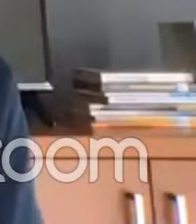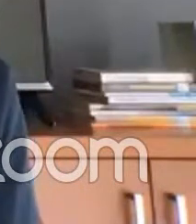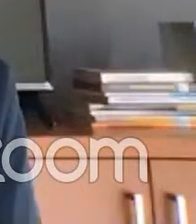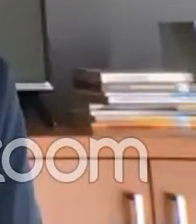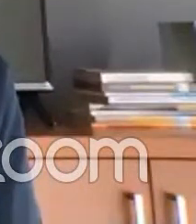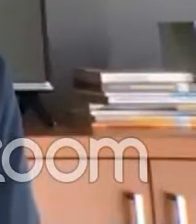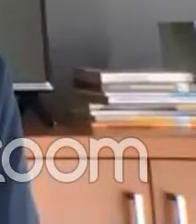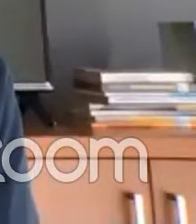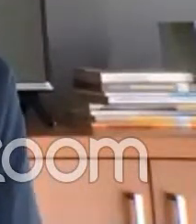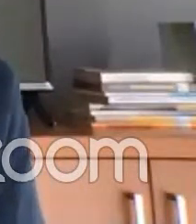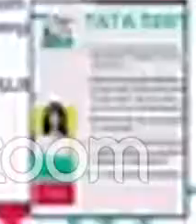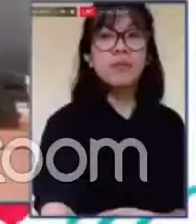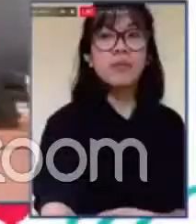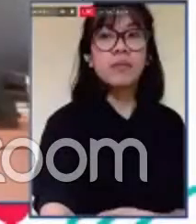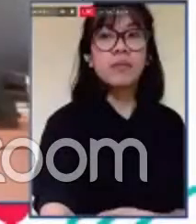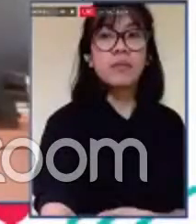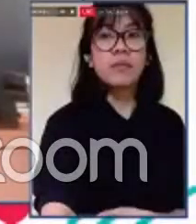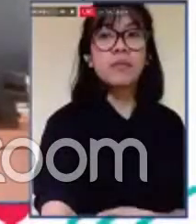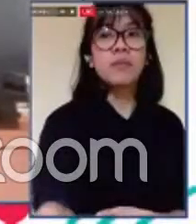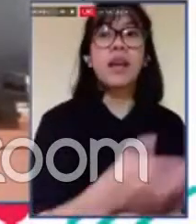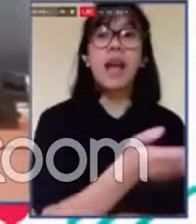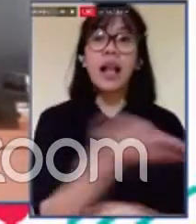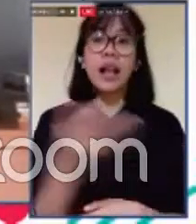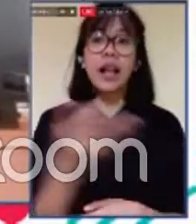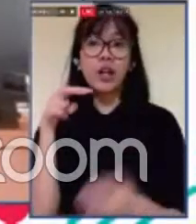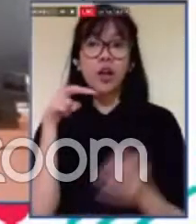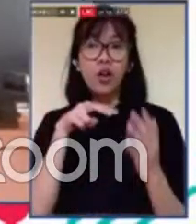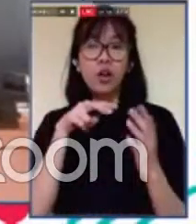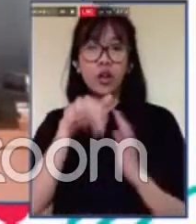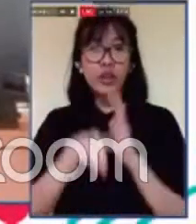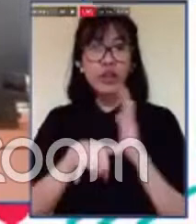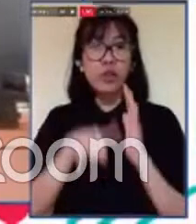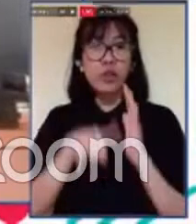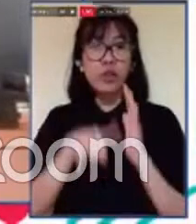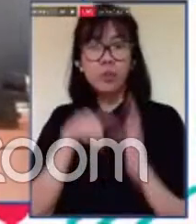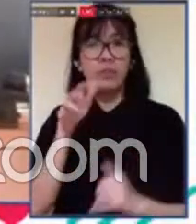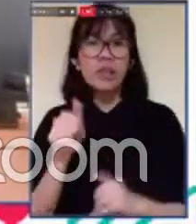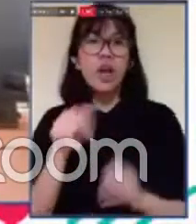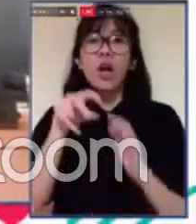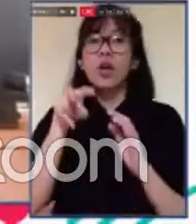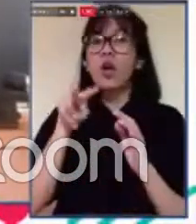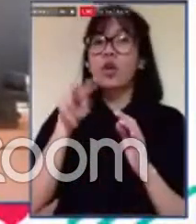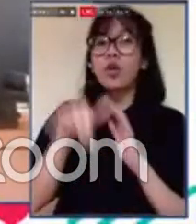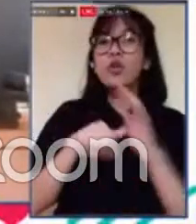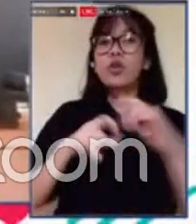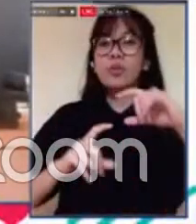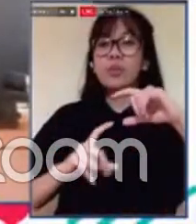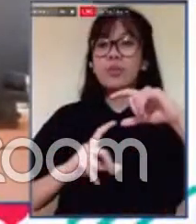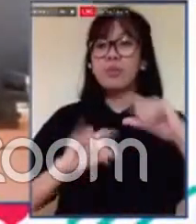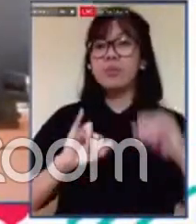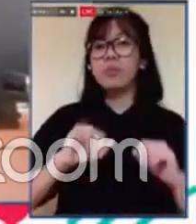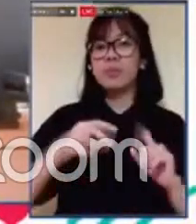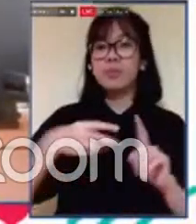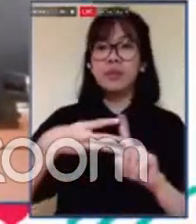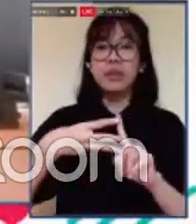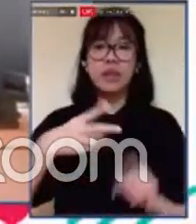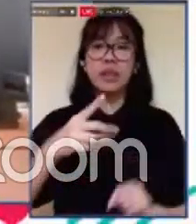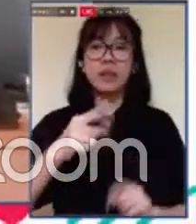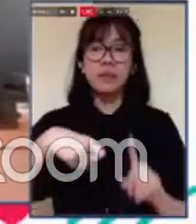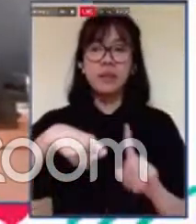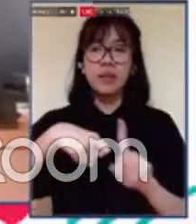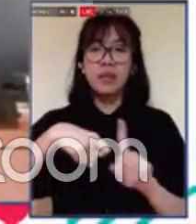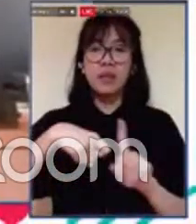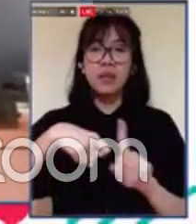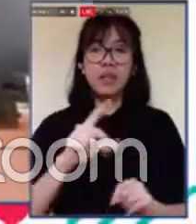dapat disaksikan melalui YouTube Siberkreasi. Jadi silakan bagi yang mungkin merasa saluran